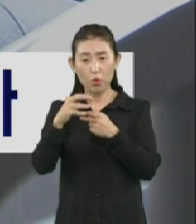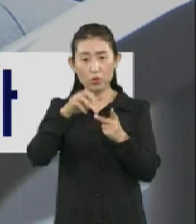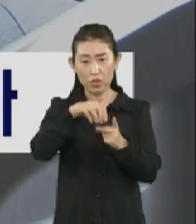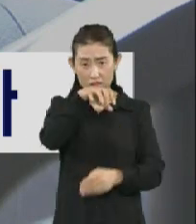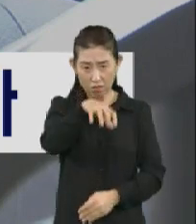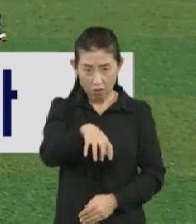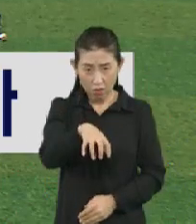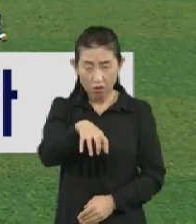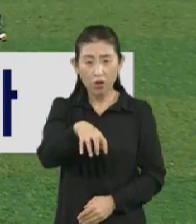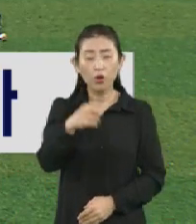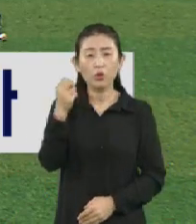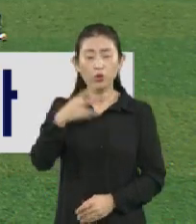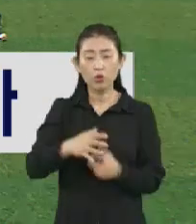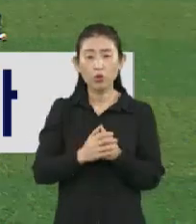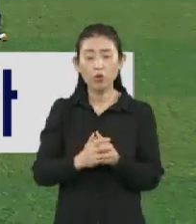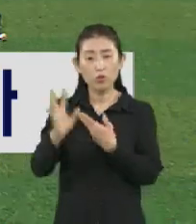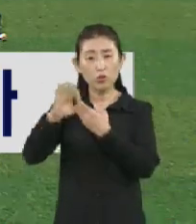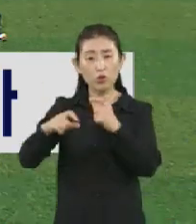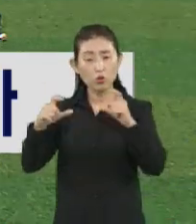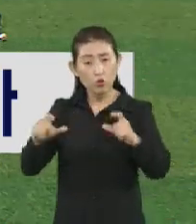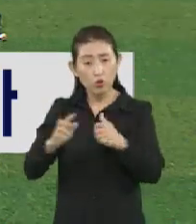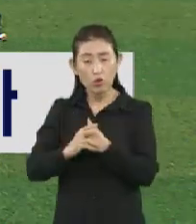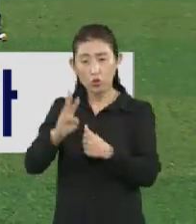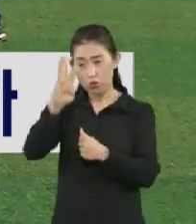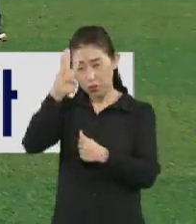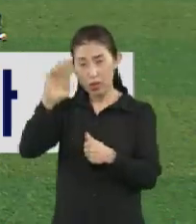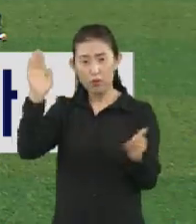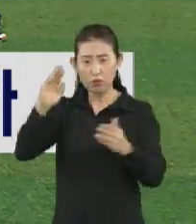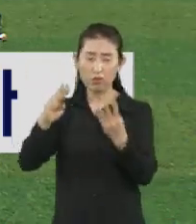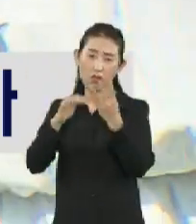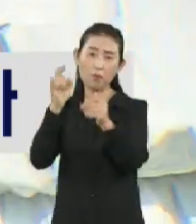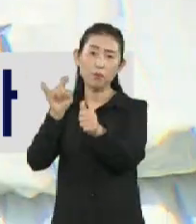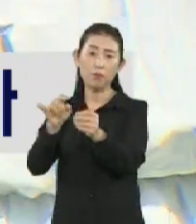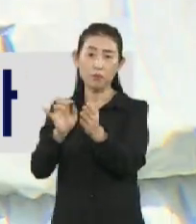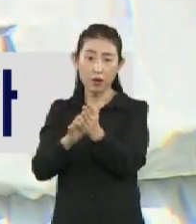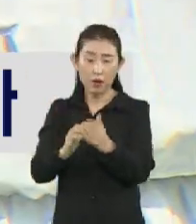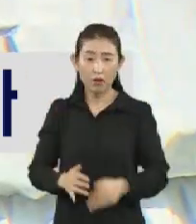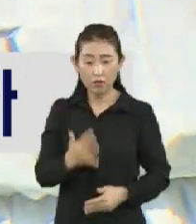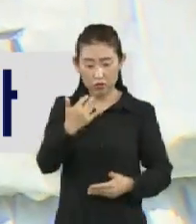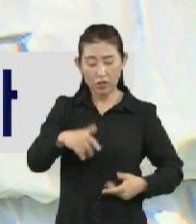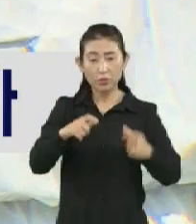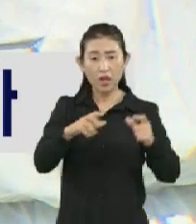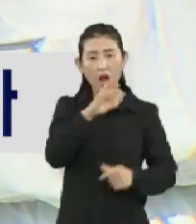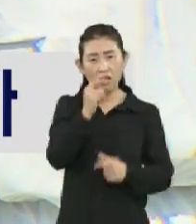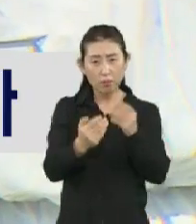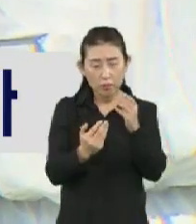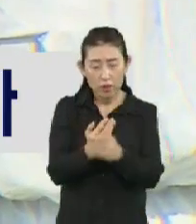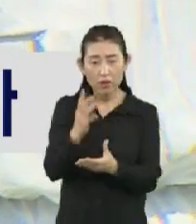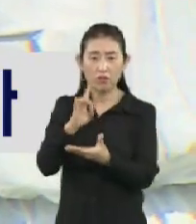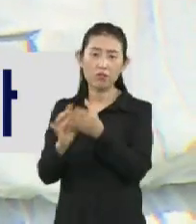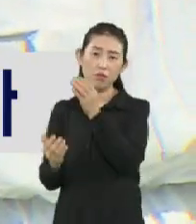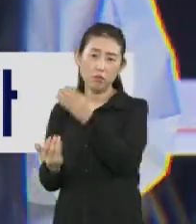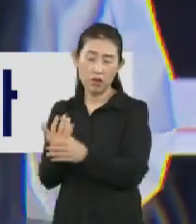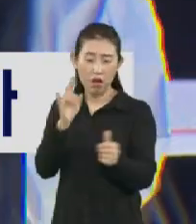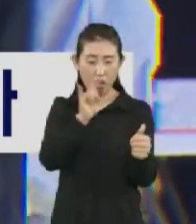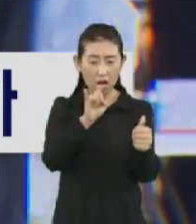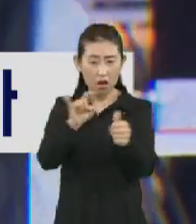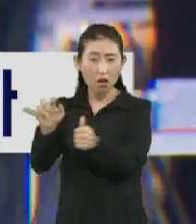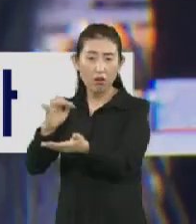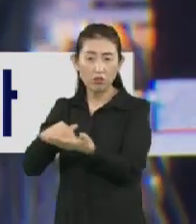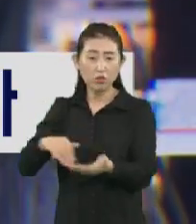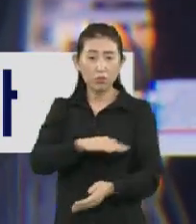서구에 거주하는 중학교 3학년 학생 4명 등이 포함됐습니다 중앙에서는 나 산과 천안 등에서 확장자가